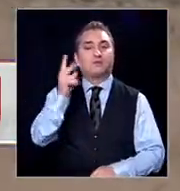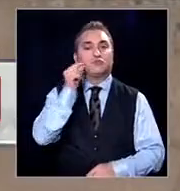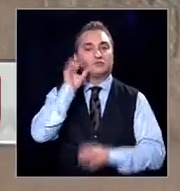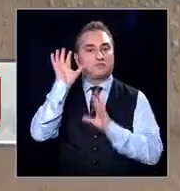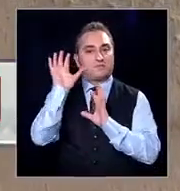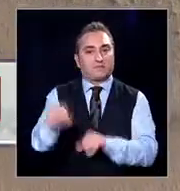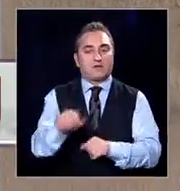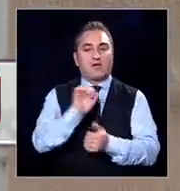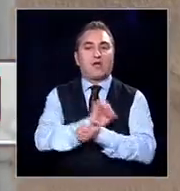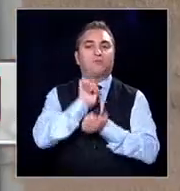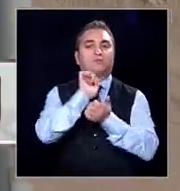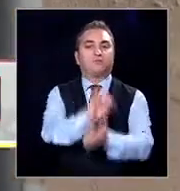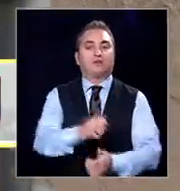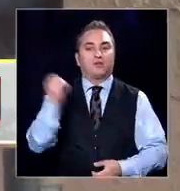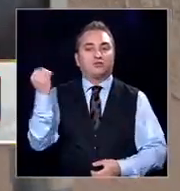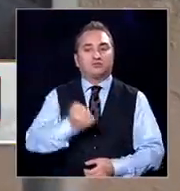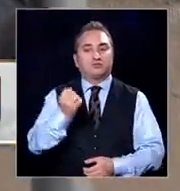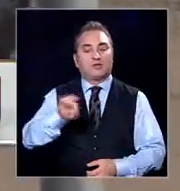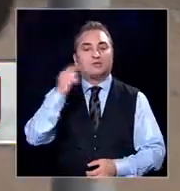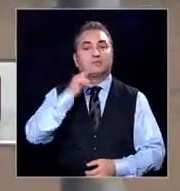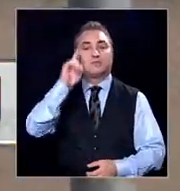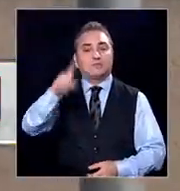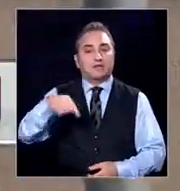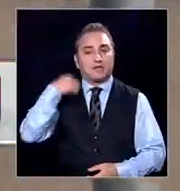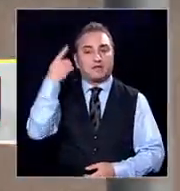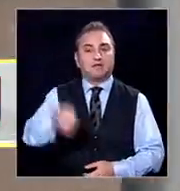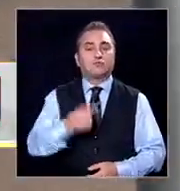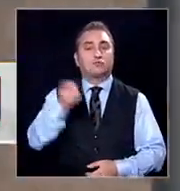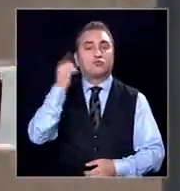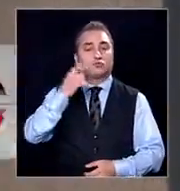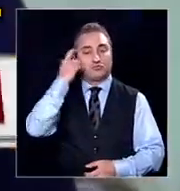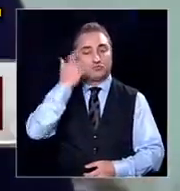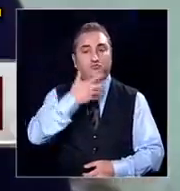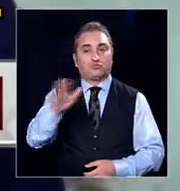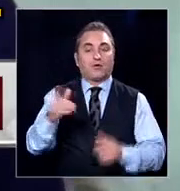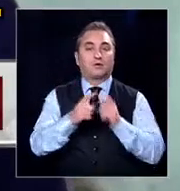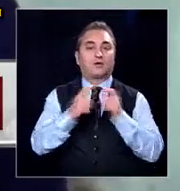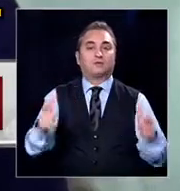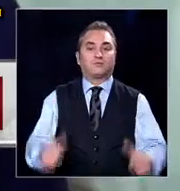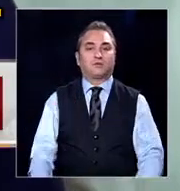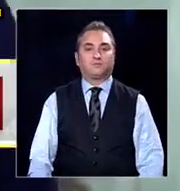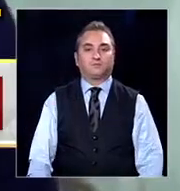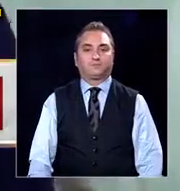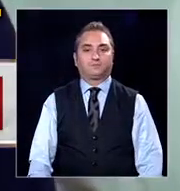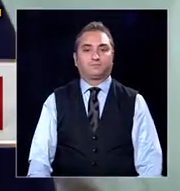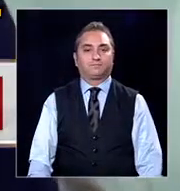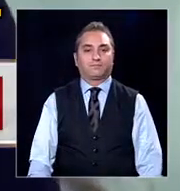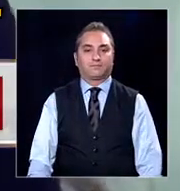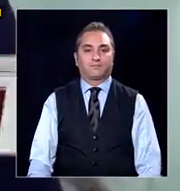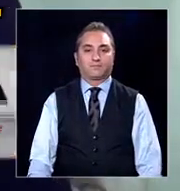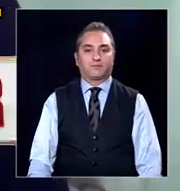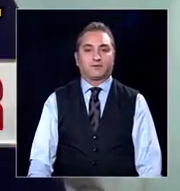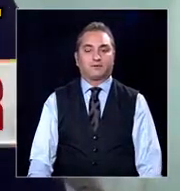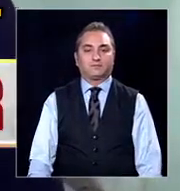yakalandı ve tutuklandı. Cinayetten bir yıl sonra dün şok edici bir gelişme yaşandı. Adamın elinde bir kemer vardı.